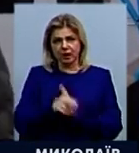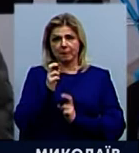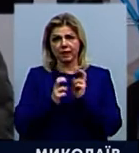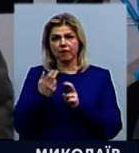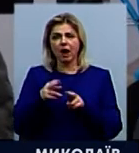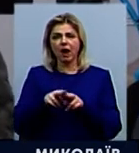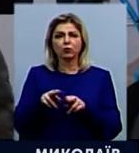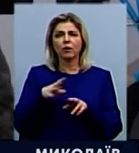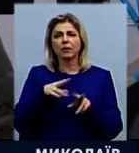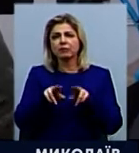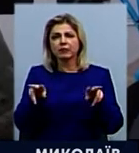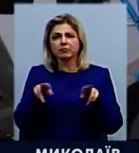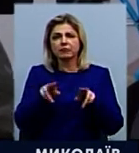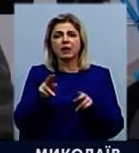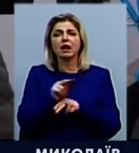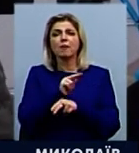споріднено там ремонтували там